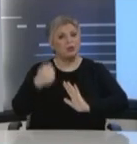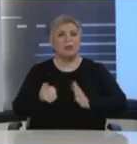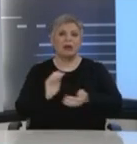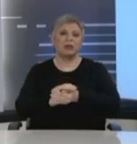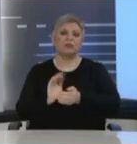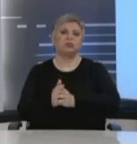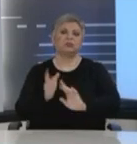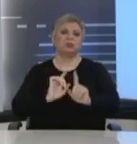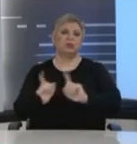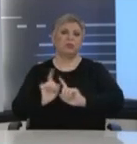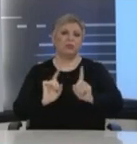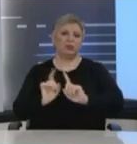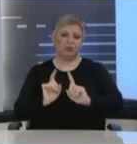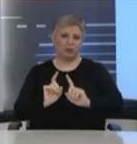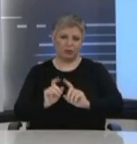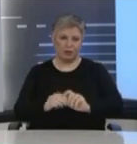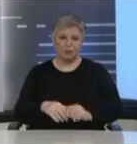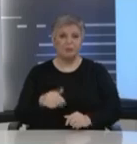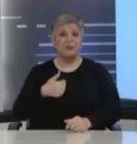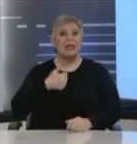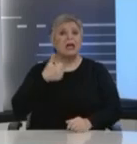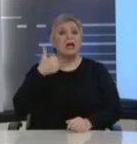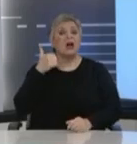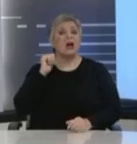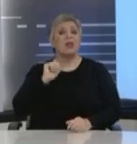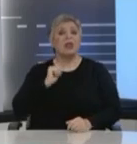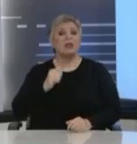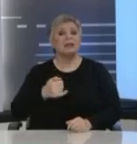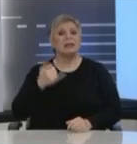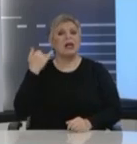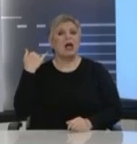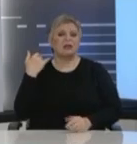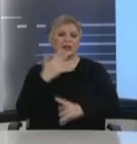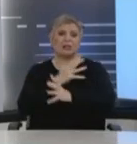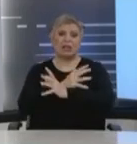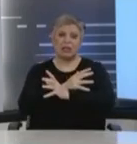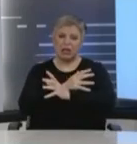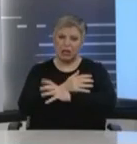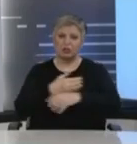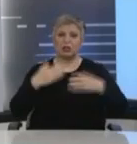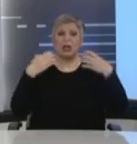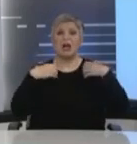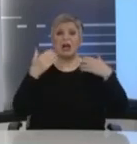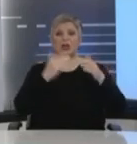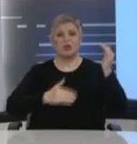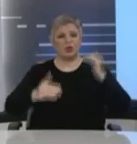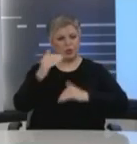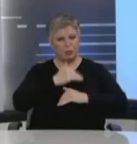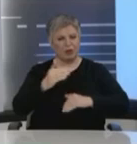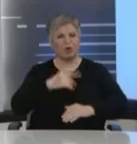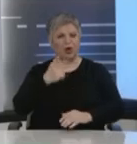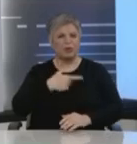συνωμοσίας. Χθες, ο αντιεισαγγελέας του Αρείου Πάγου σας εξέθεσε